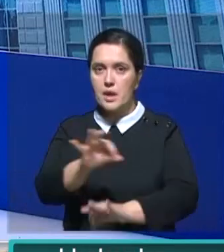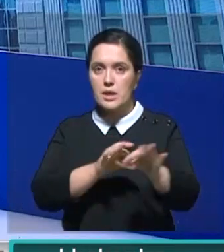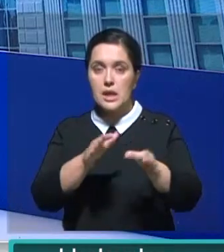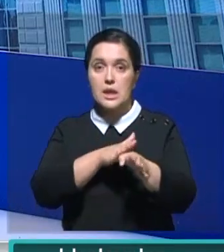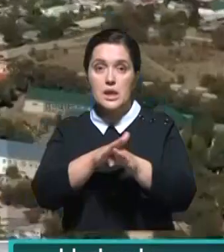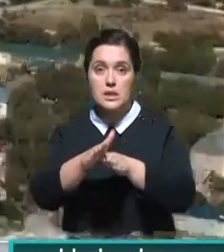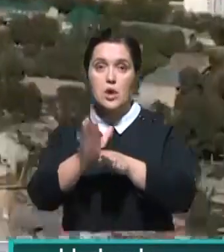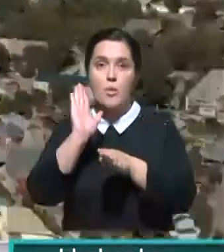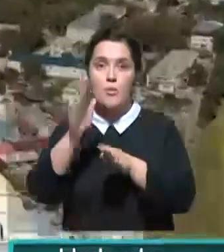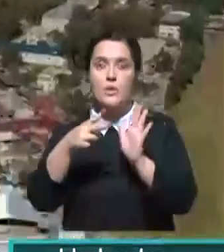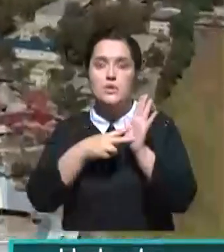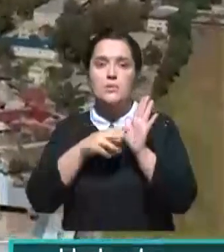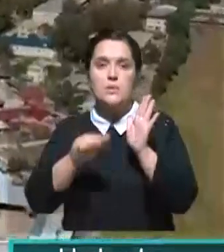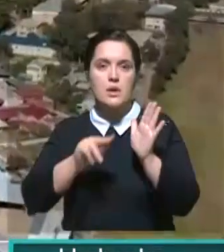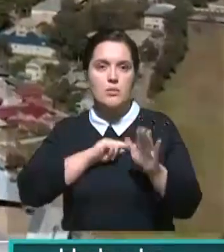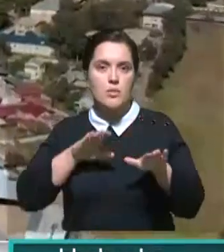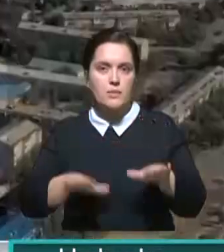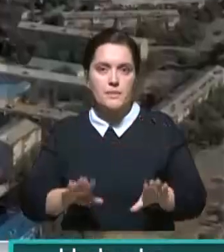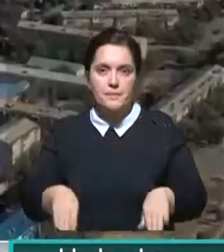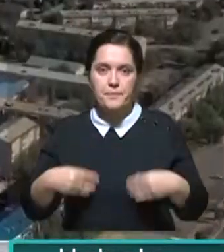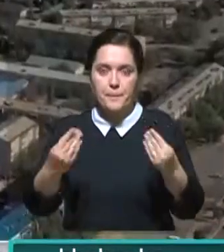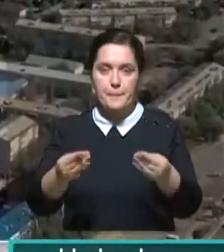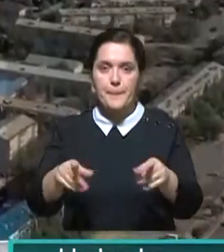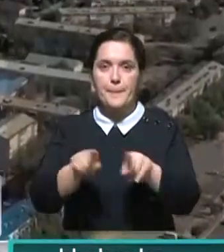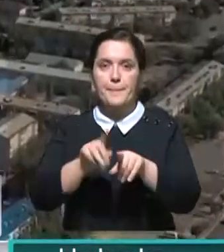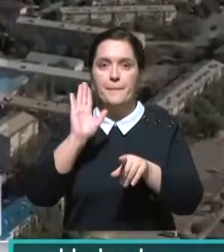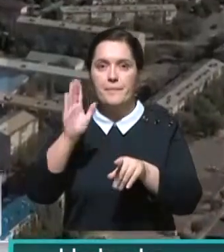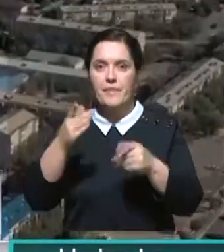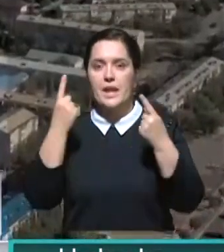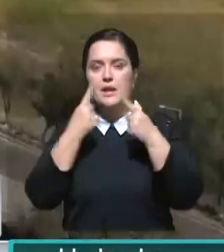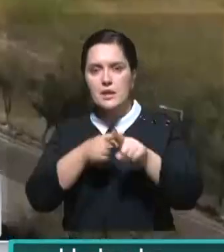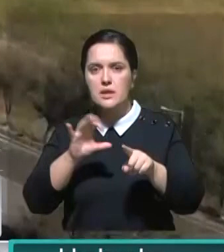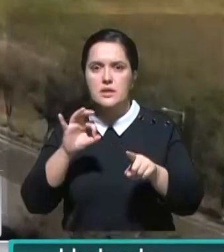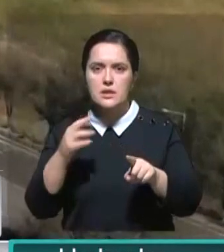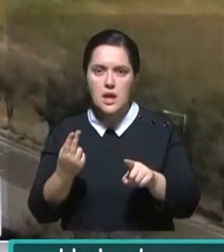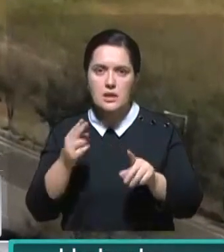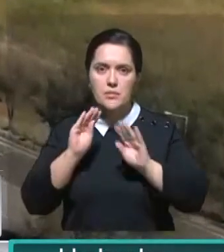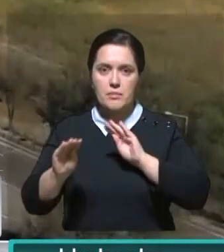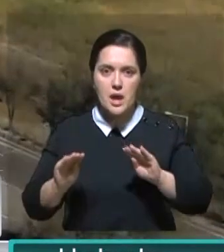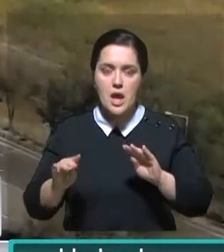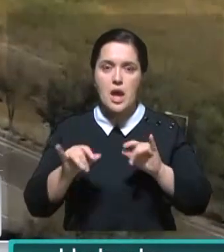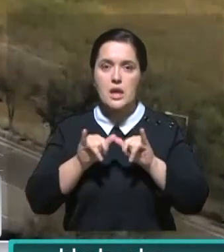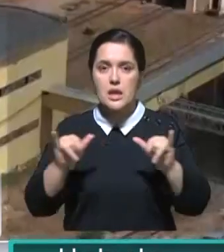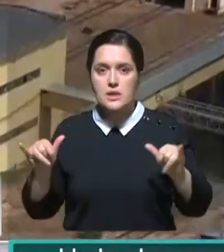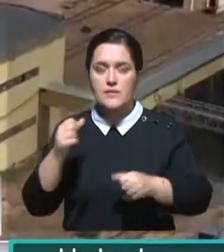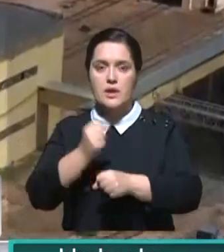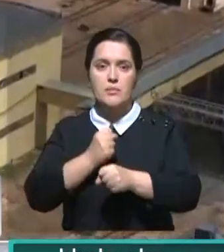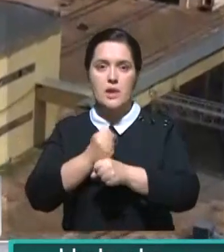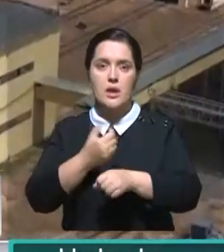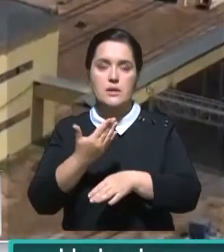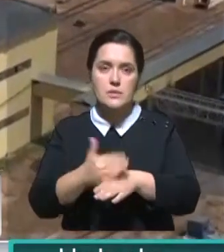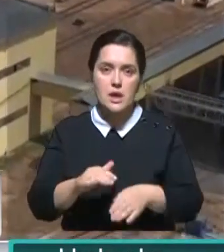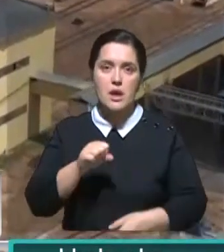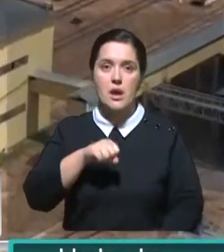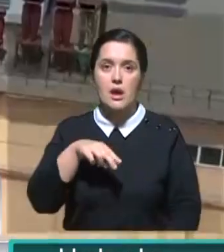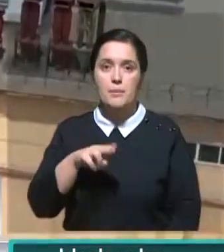создаст свыше 7000 рабочих мест. Также предусмотрено проведение инженерной и социальной инфраструктуры, развитие